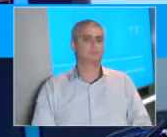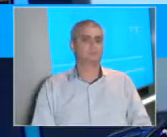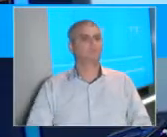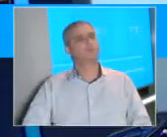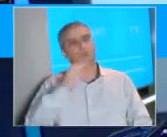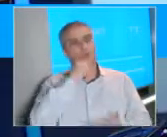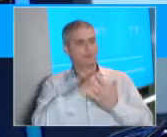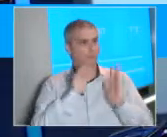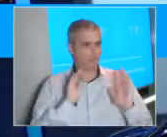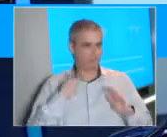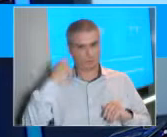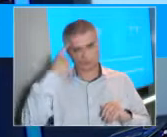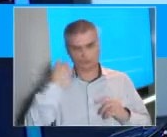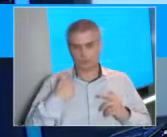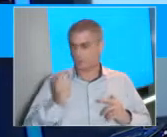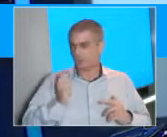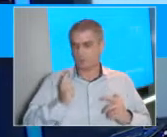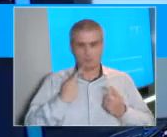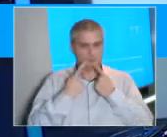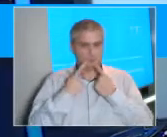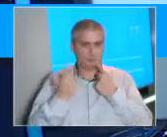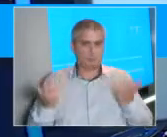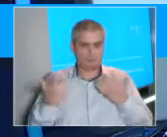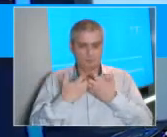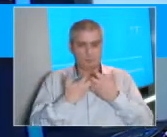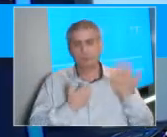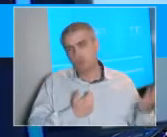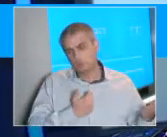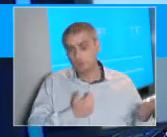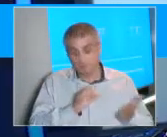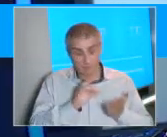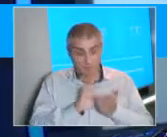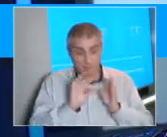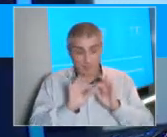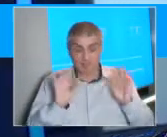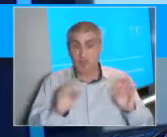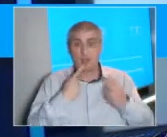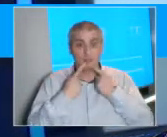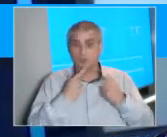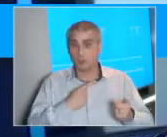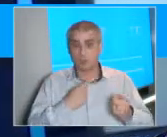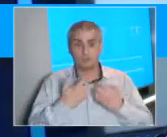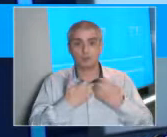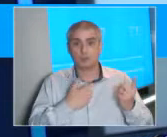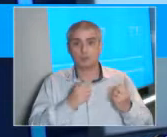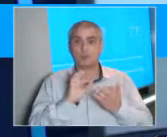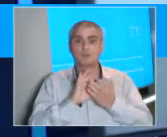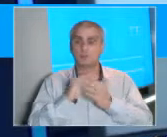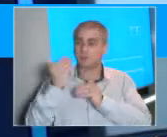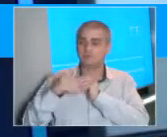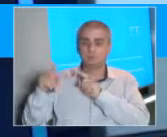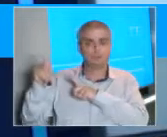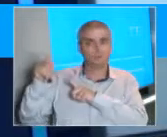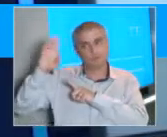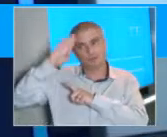שאלת המשך. אנחנו יודעים שעוד אנחנו מחכים למסע ומתן באשדוד. ונקודת ההתחלה של המסע ומתן באשדוד היא נקודת